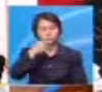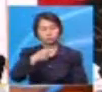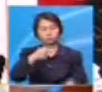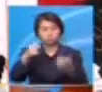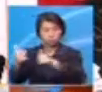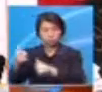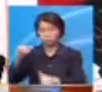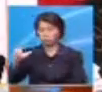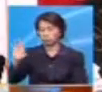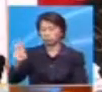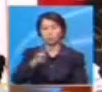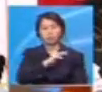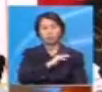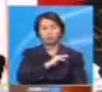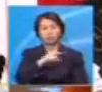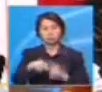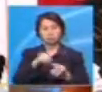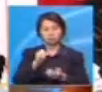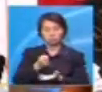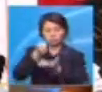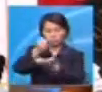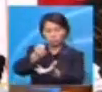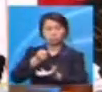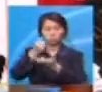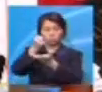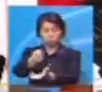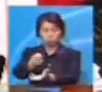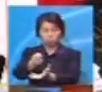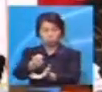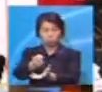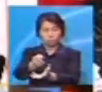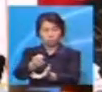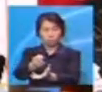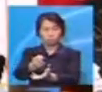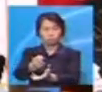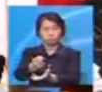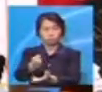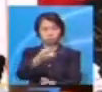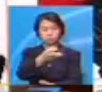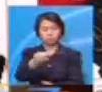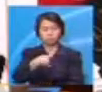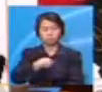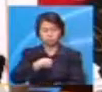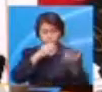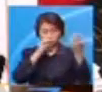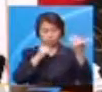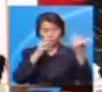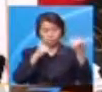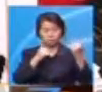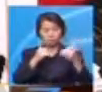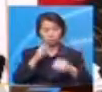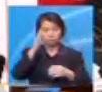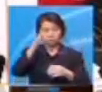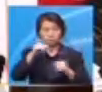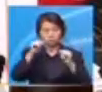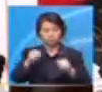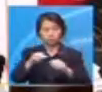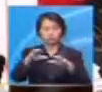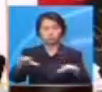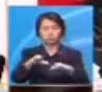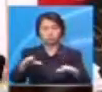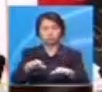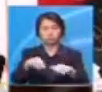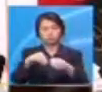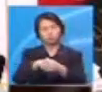yang berhormat menteri tadi tentang perukan-perukan yang diberikan Dan saya harap ianya akan dapat dilaksanakan